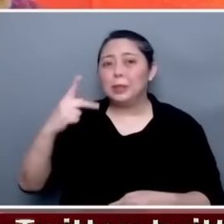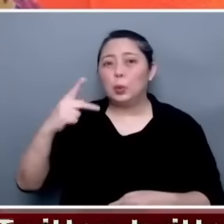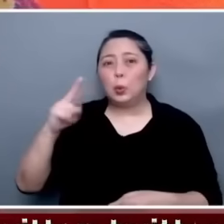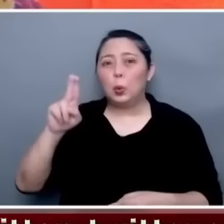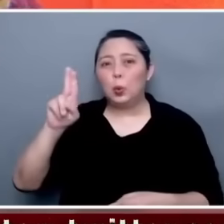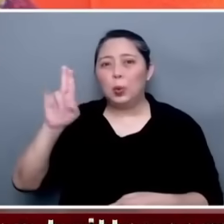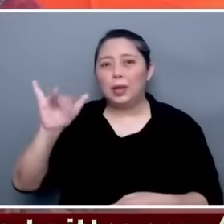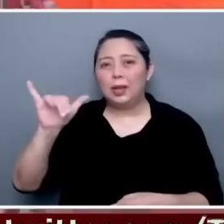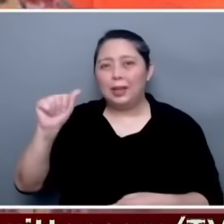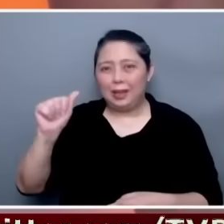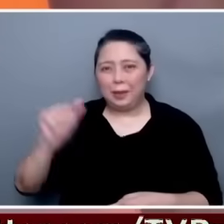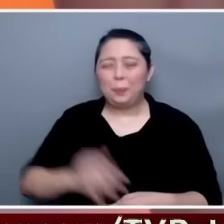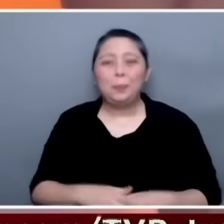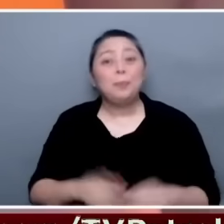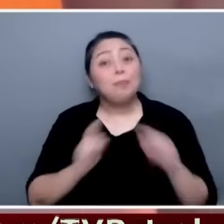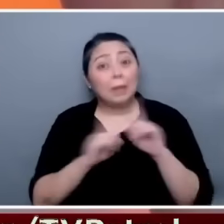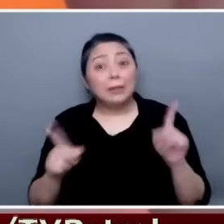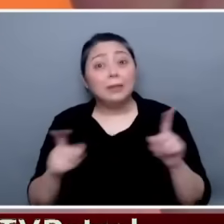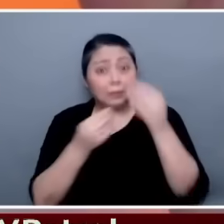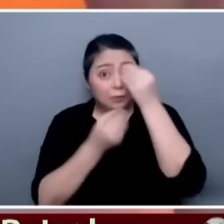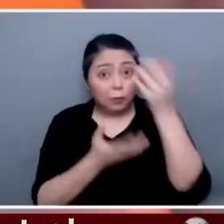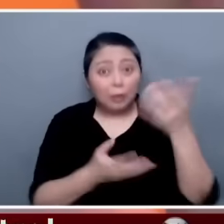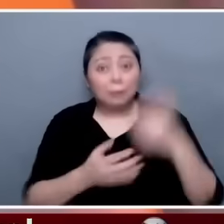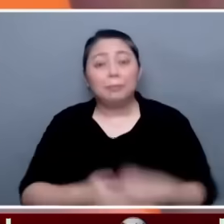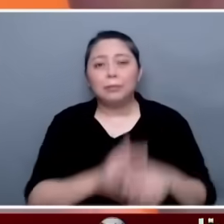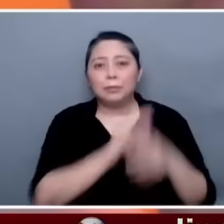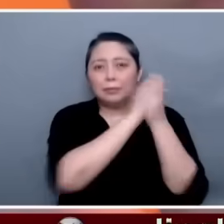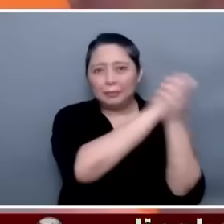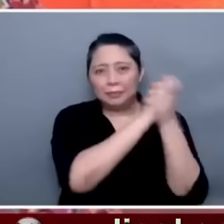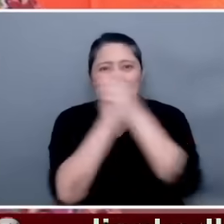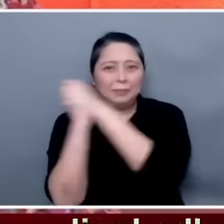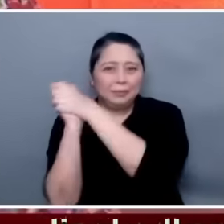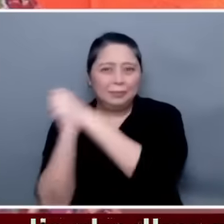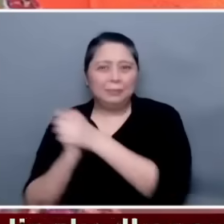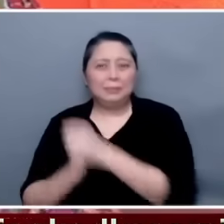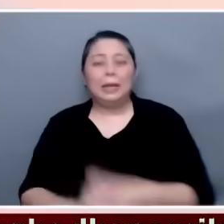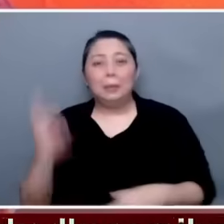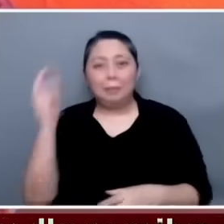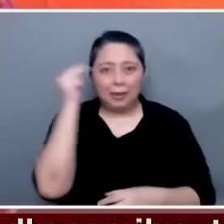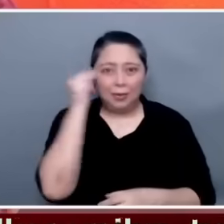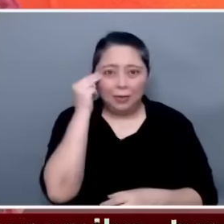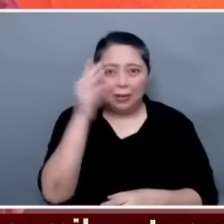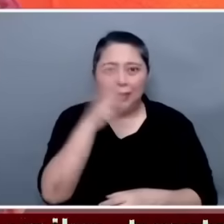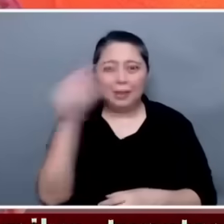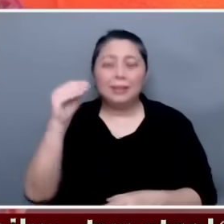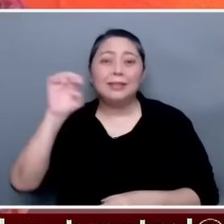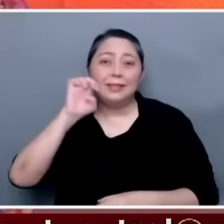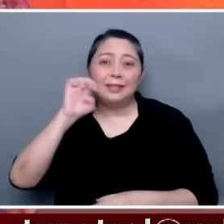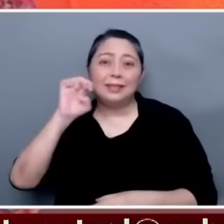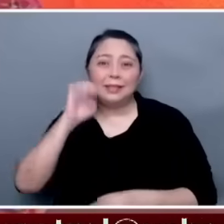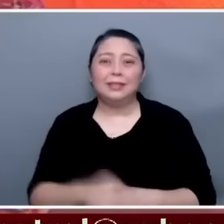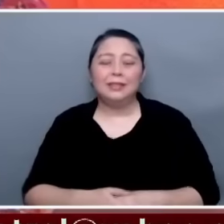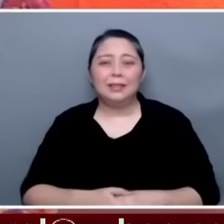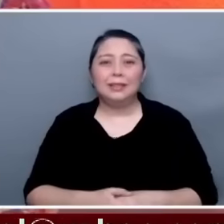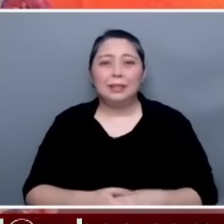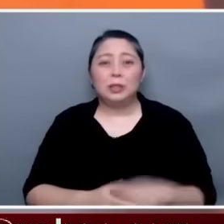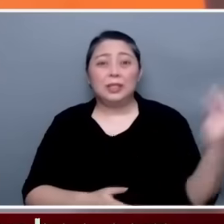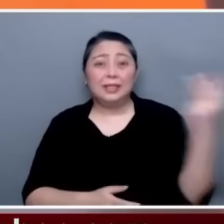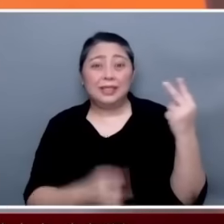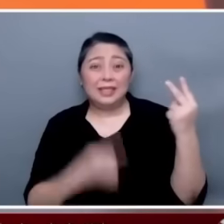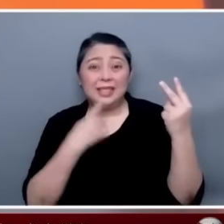Pero higit sa lahat, congratulations Makoy at Elise. Habang buhay pa namin na dadalhin po